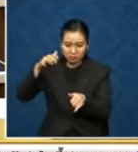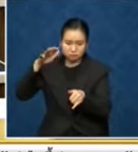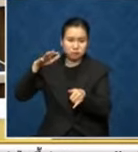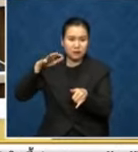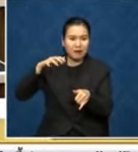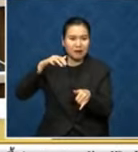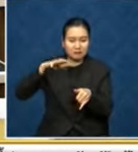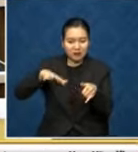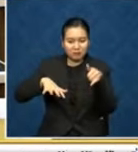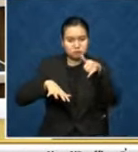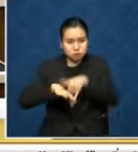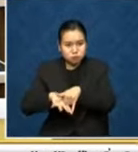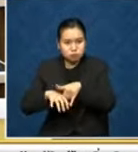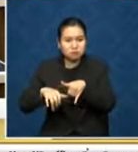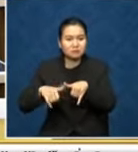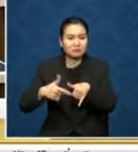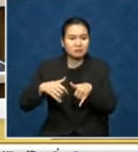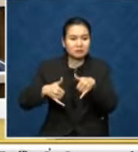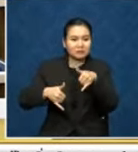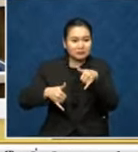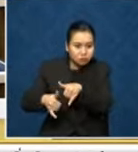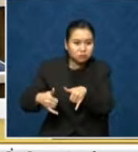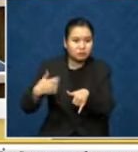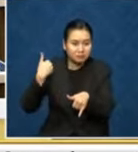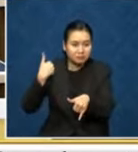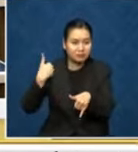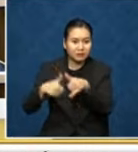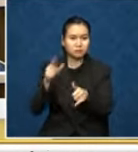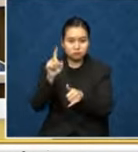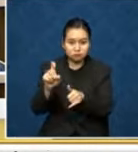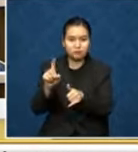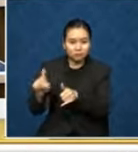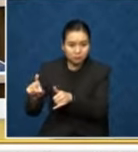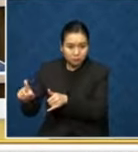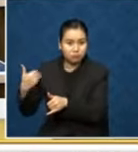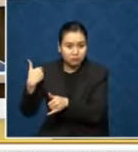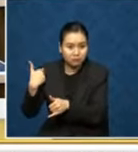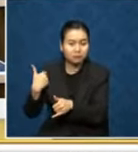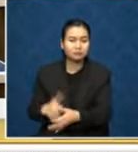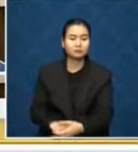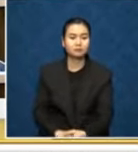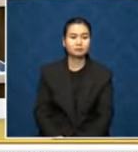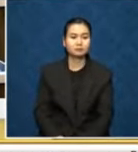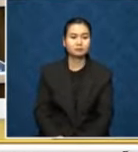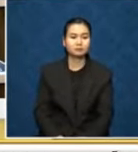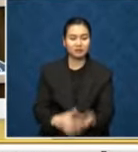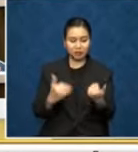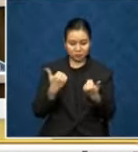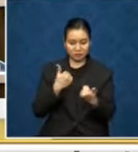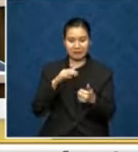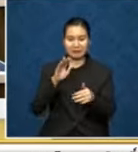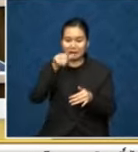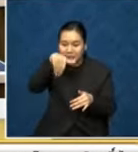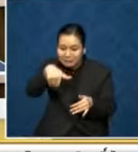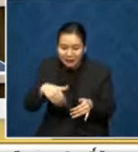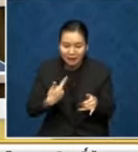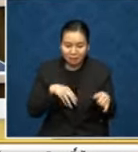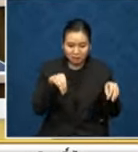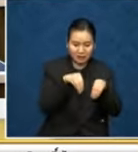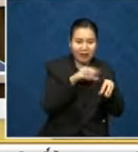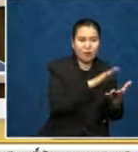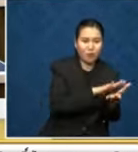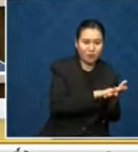เสียชีวิตแล้วก็เมื่อวานซืนก็ผู้ใหญ่บ้านก็โดนกระทืบเสียชีวิตณวันนี้ใกล้เข้ามาที่โรงเรียนนะครับก็เลยเป็นปัญหา